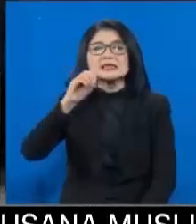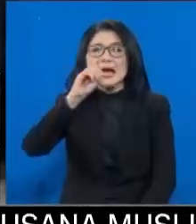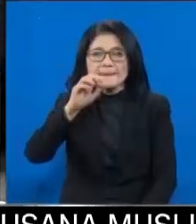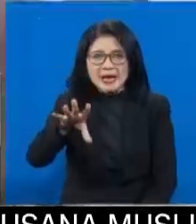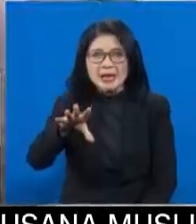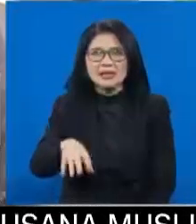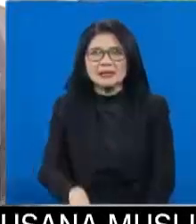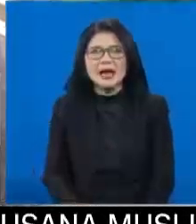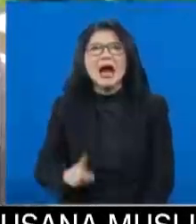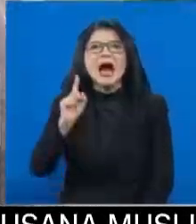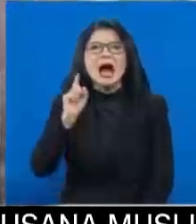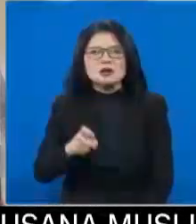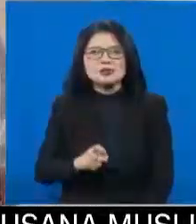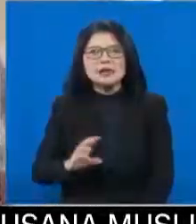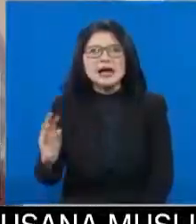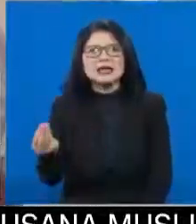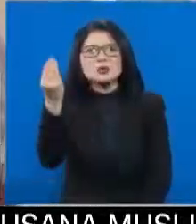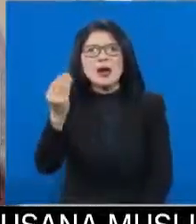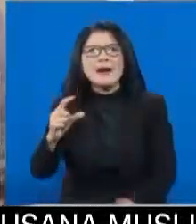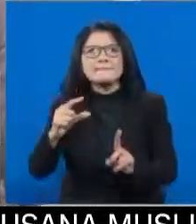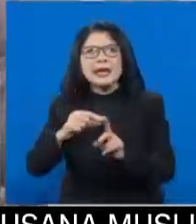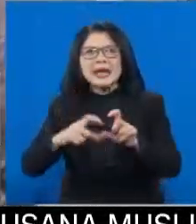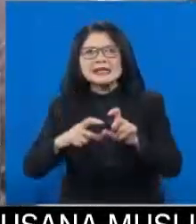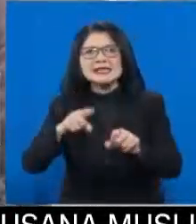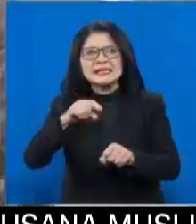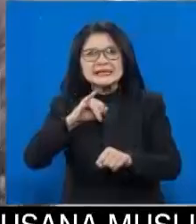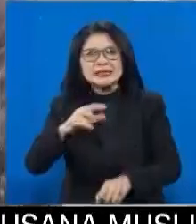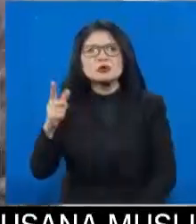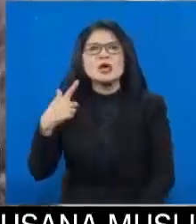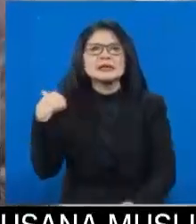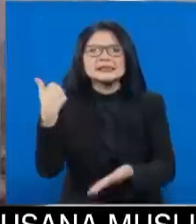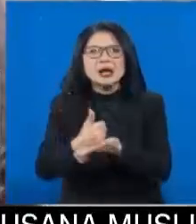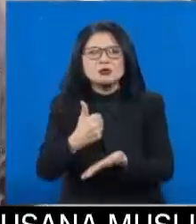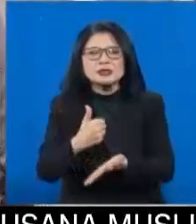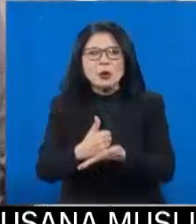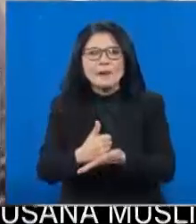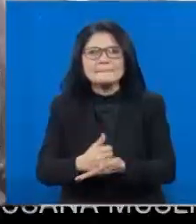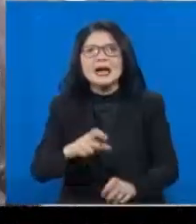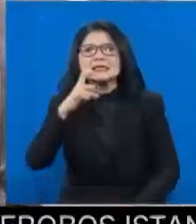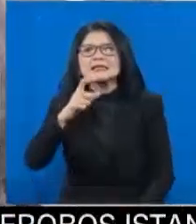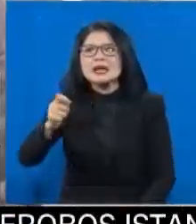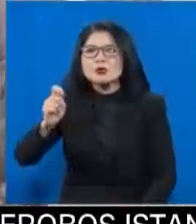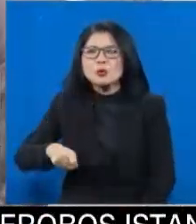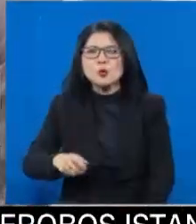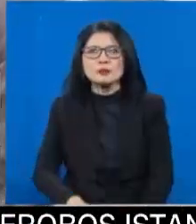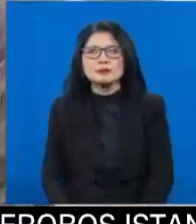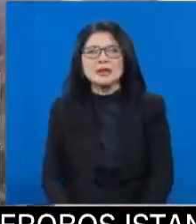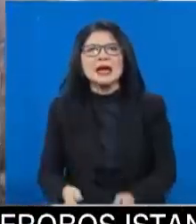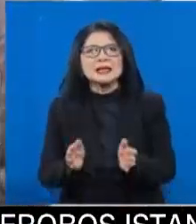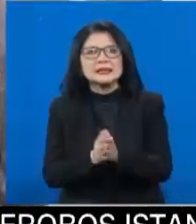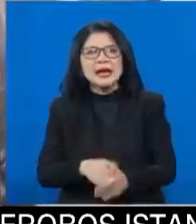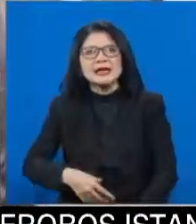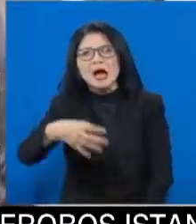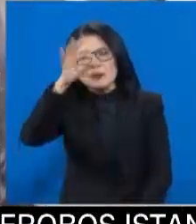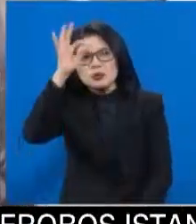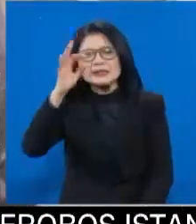itu ya, seharusnya Ketua PSSI itu bertanggung jawab secara moral dan secara hukum, kan gitu ya. Begitu juga Kapolres dan Kapolda